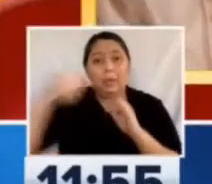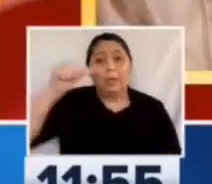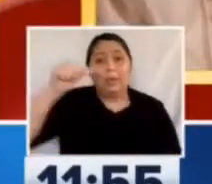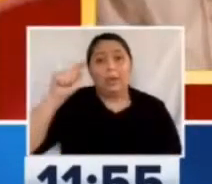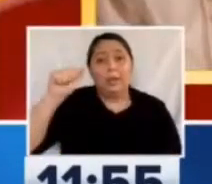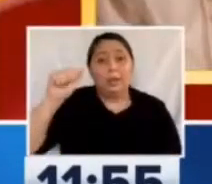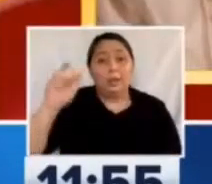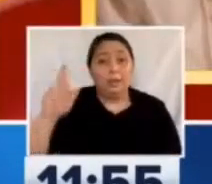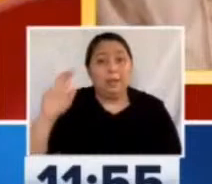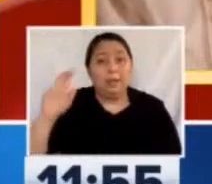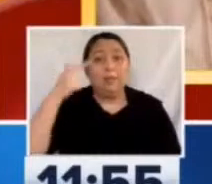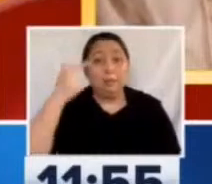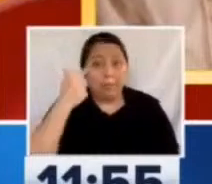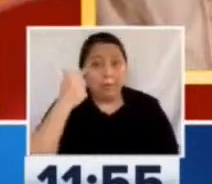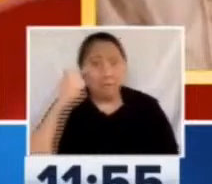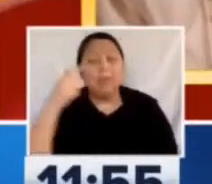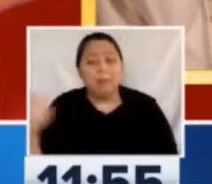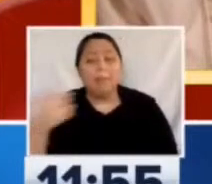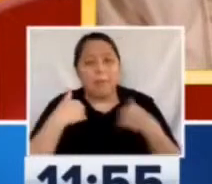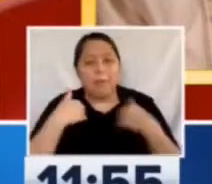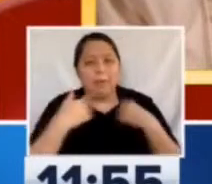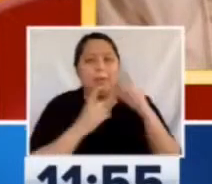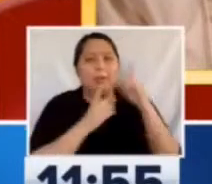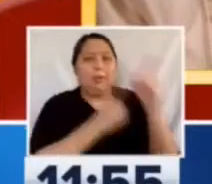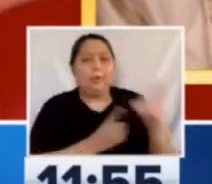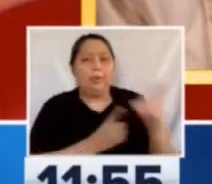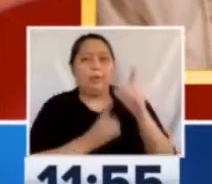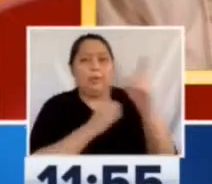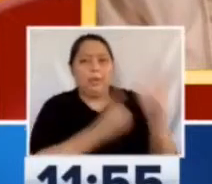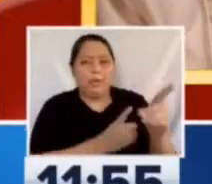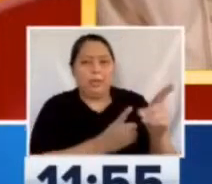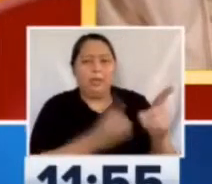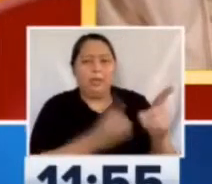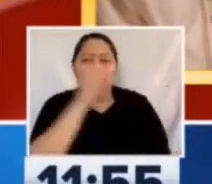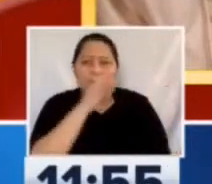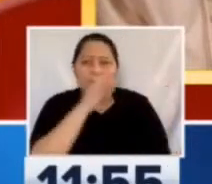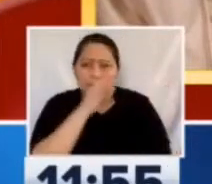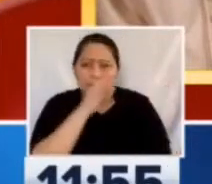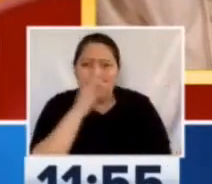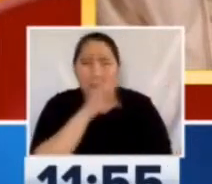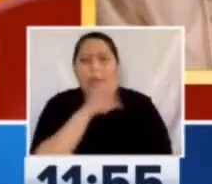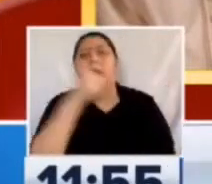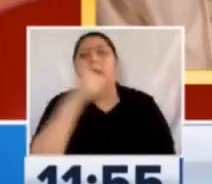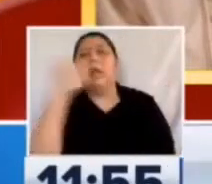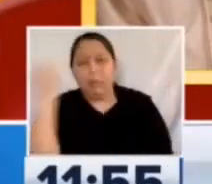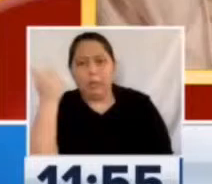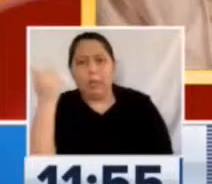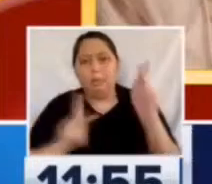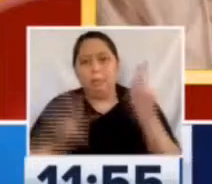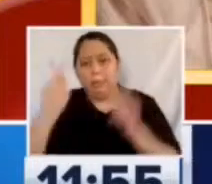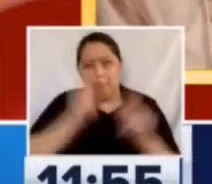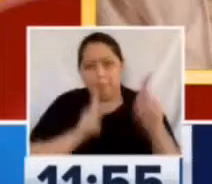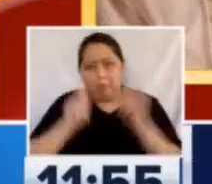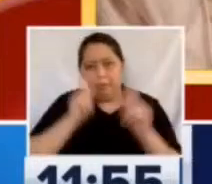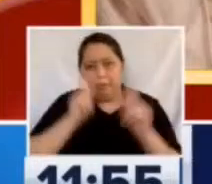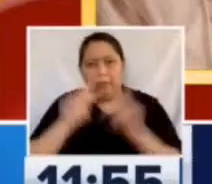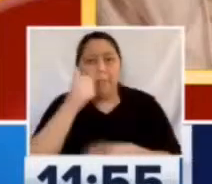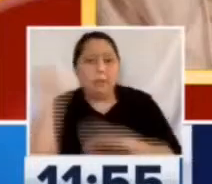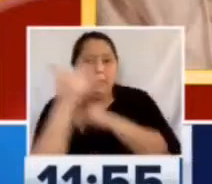ng serbisyo sa lahat ng OFW kahit po ang ating workforce ay